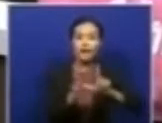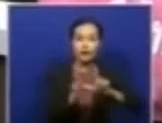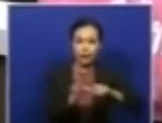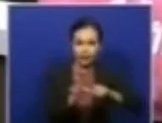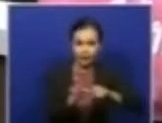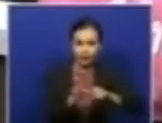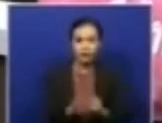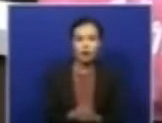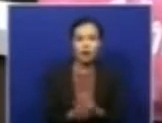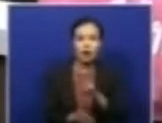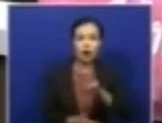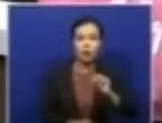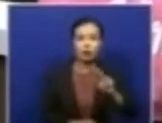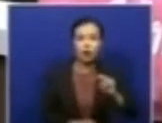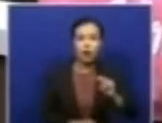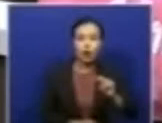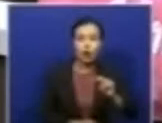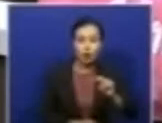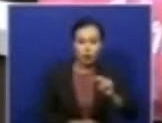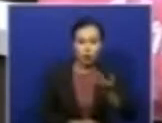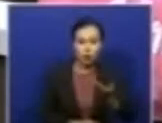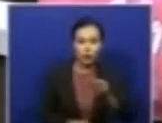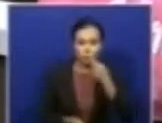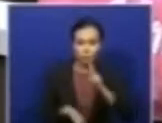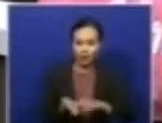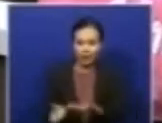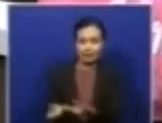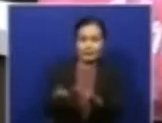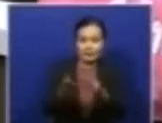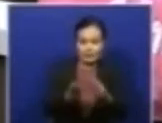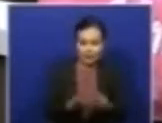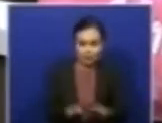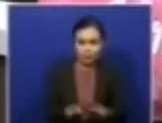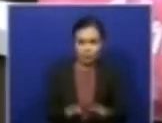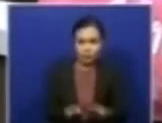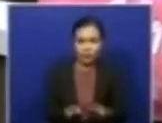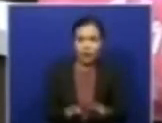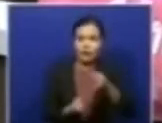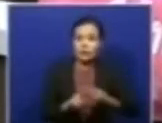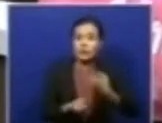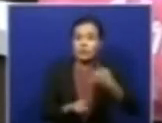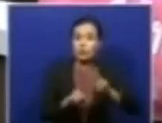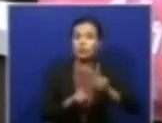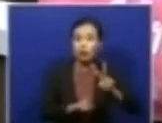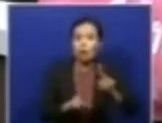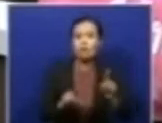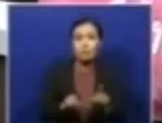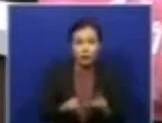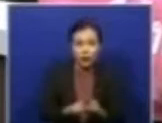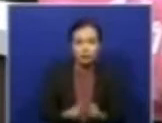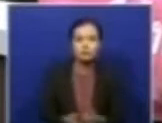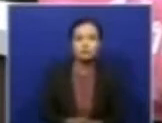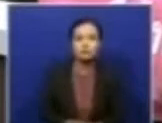คณะมนตรีขอเอ่ยนามท่านท่านรับหนังสือฉบับนี้ตั้งแต่วันที่2เมษายนเหมือนกันแล้วทำไม